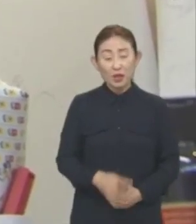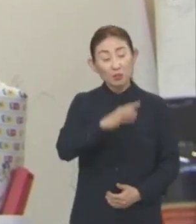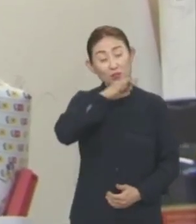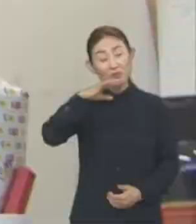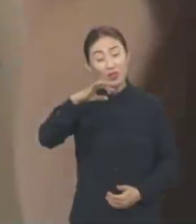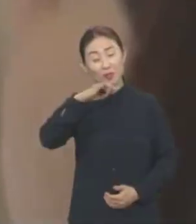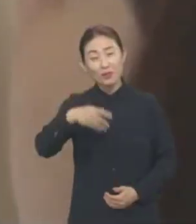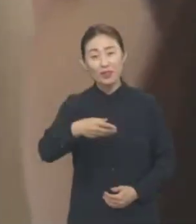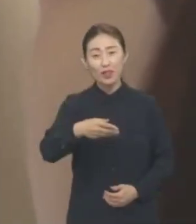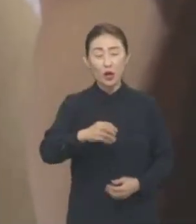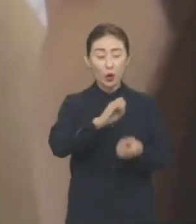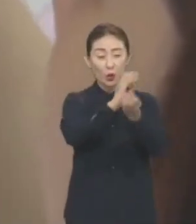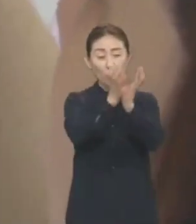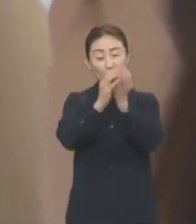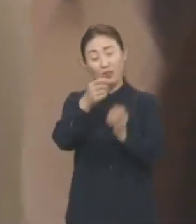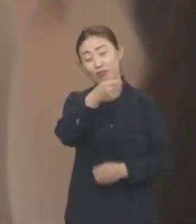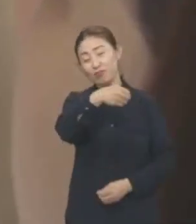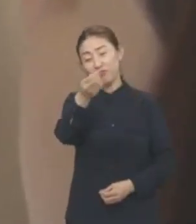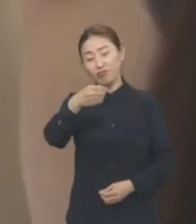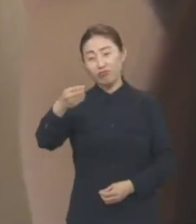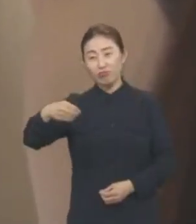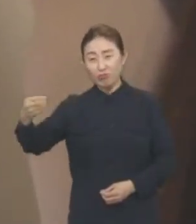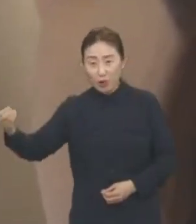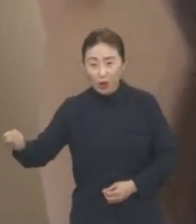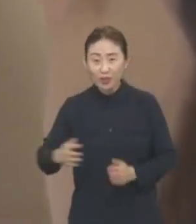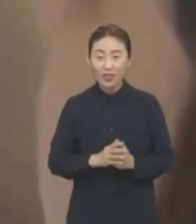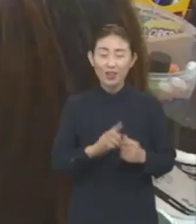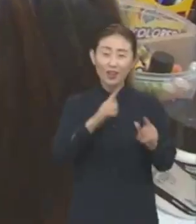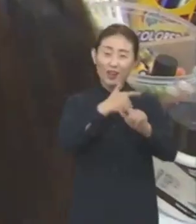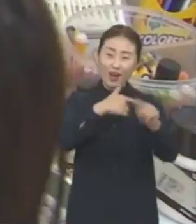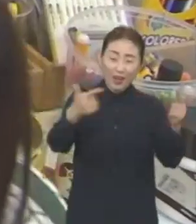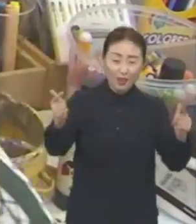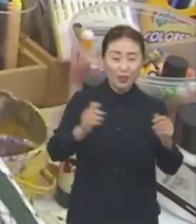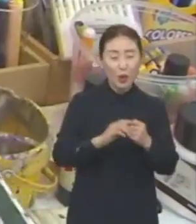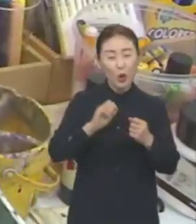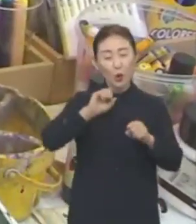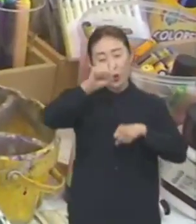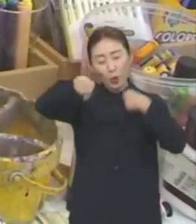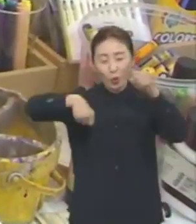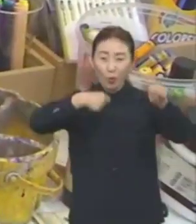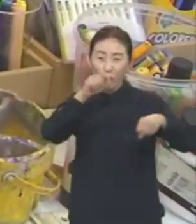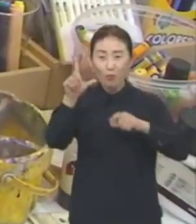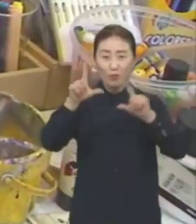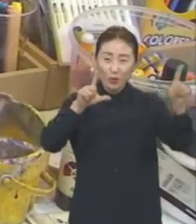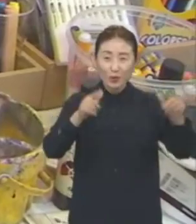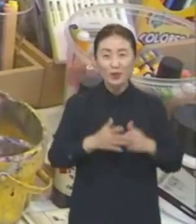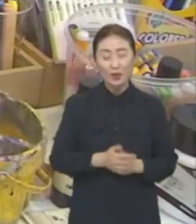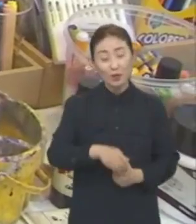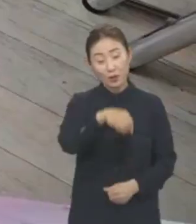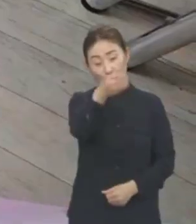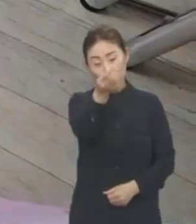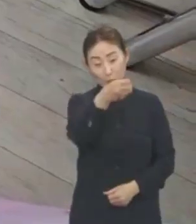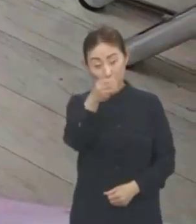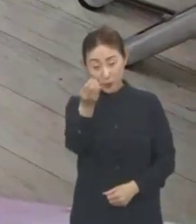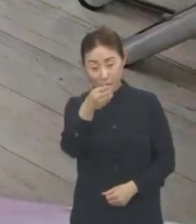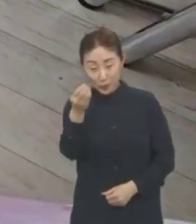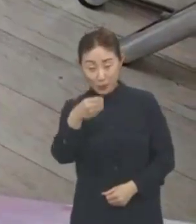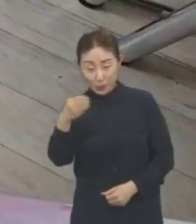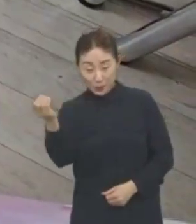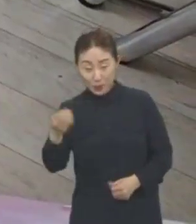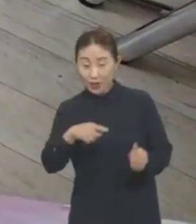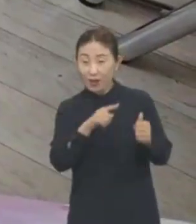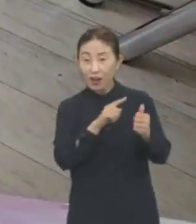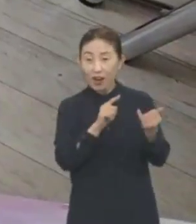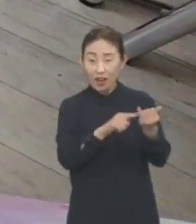분홍빛으로 곱게 물든 꽃잎들 사이로 다양한 캐릭터들이 얼굴을 내밀고 있습니다. 섬세한 붓질로 그림을 채워나가는